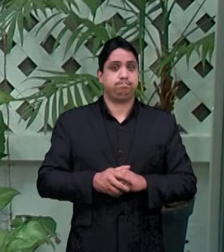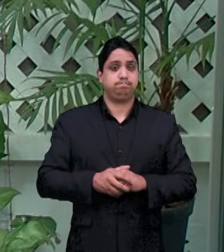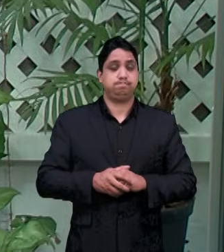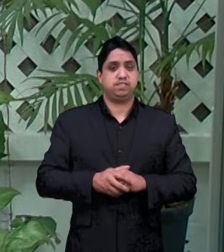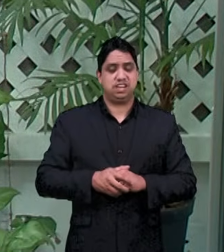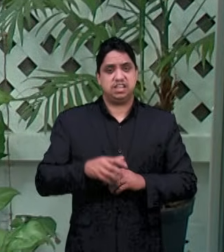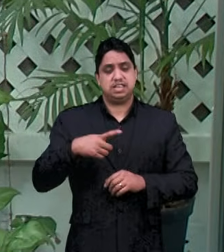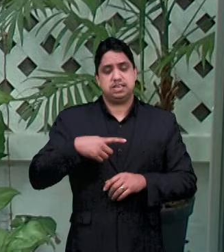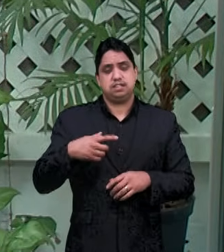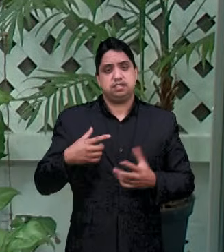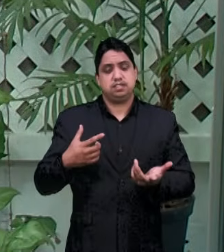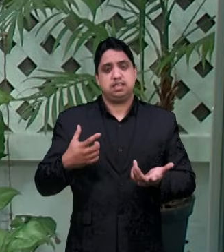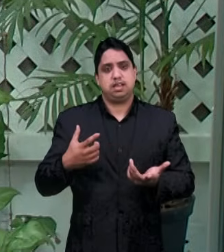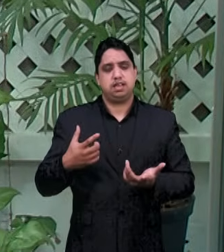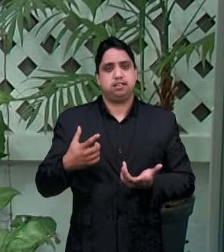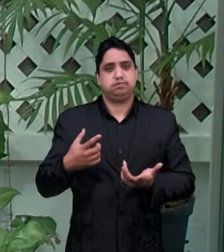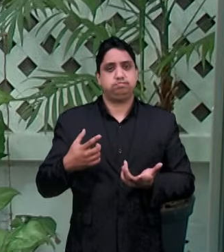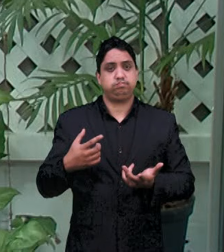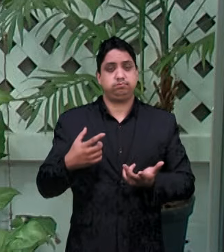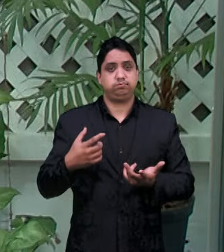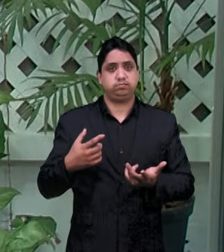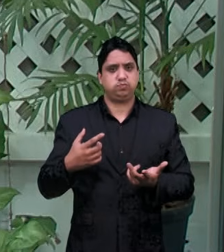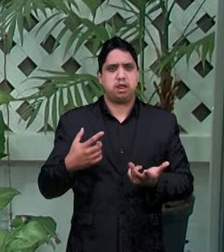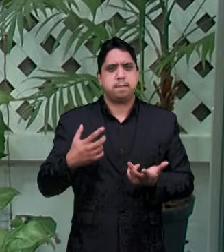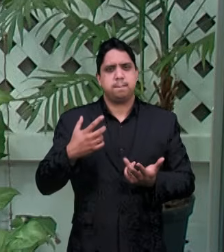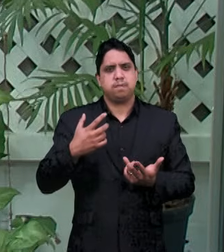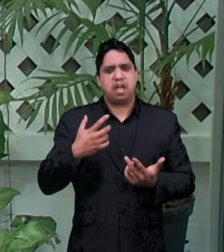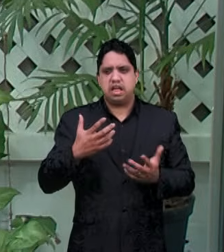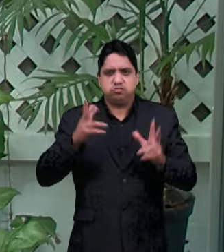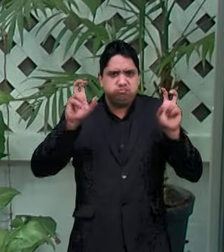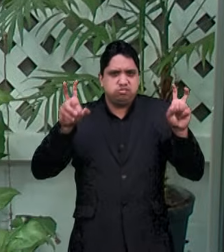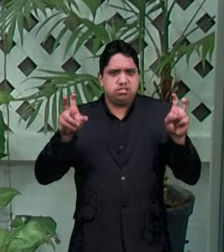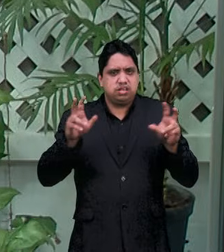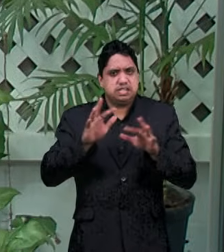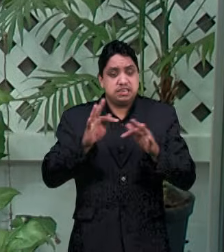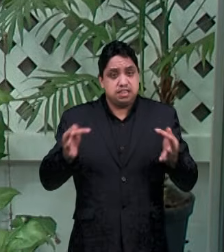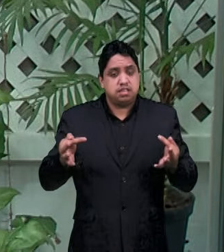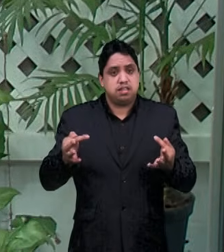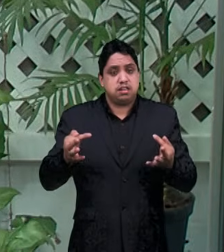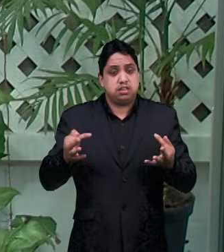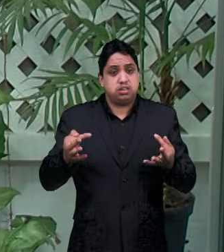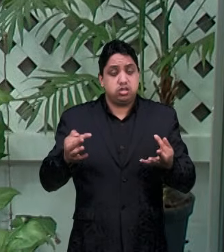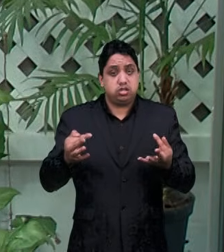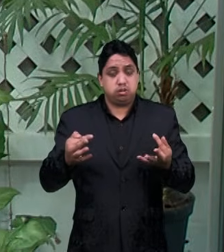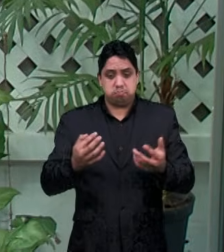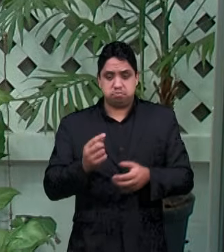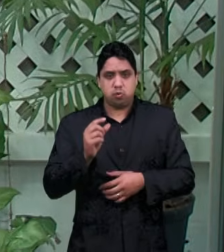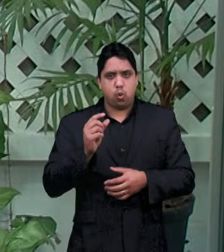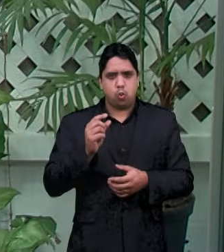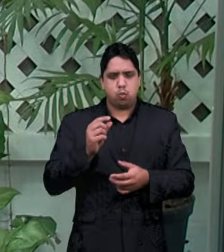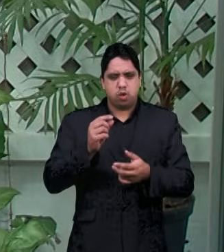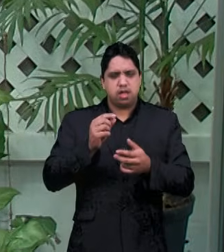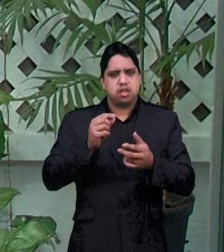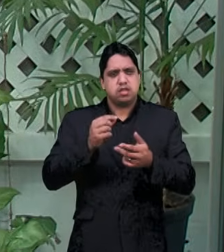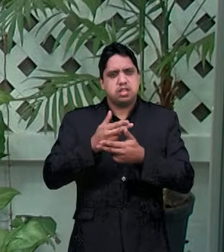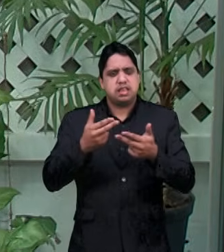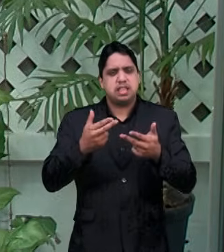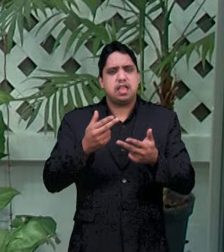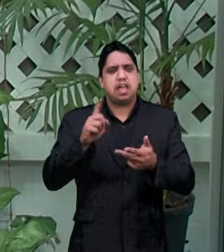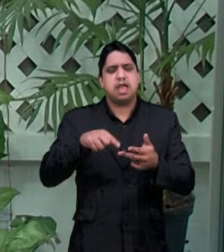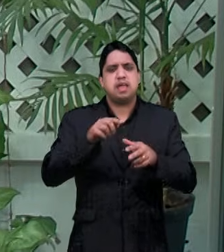de quelque chose si simple comme c'est la perle. Un autre détail